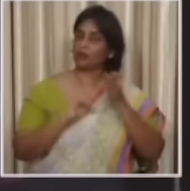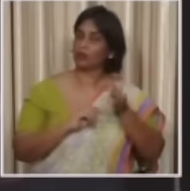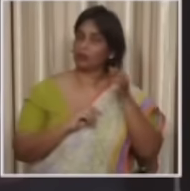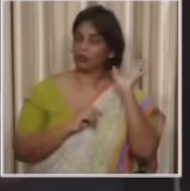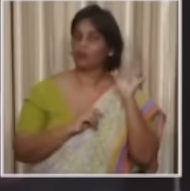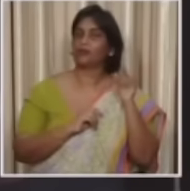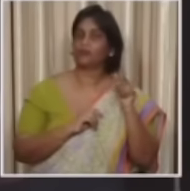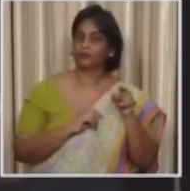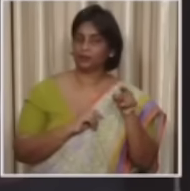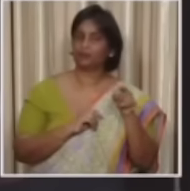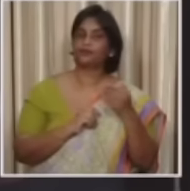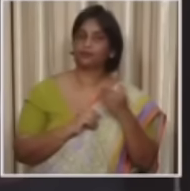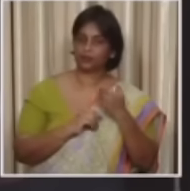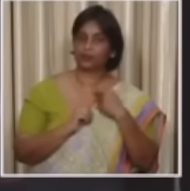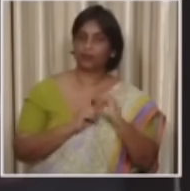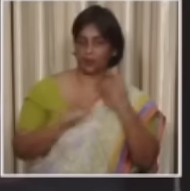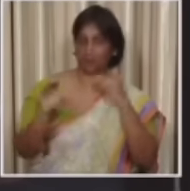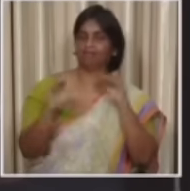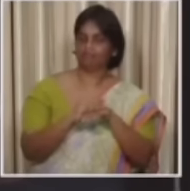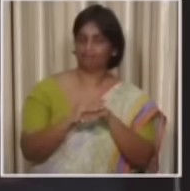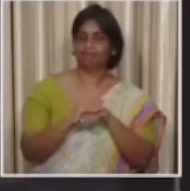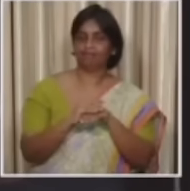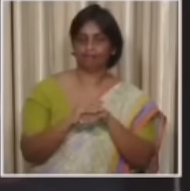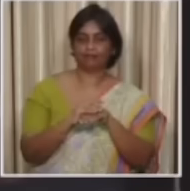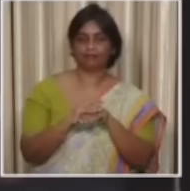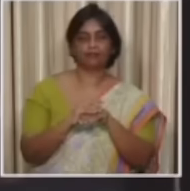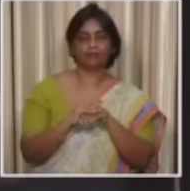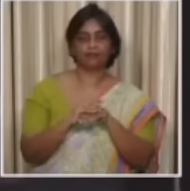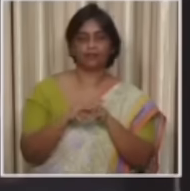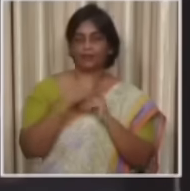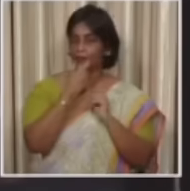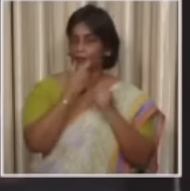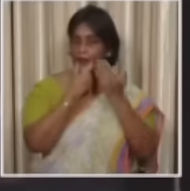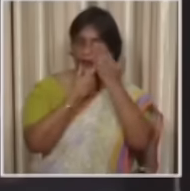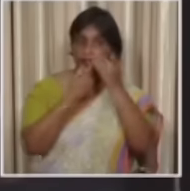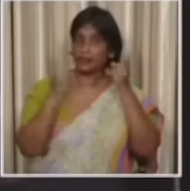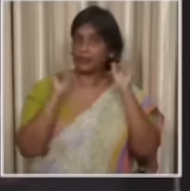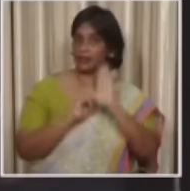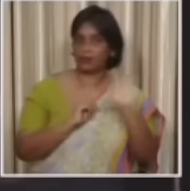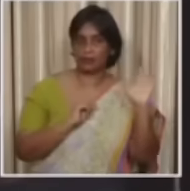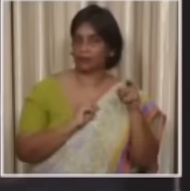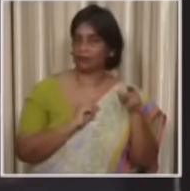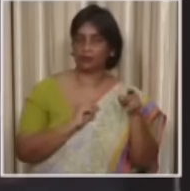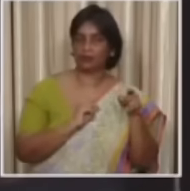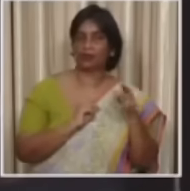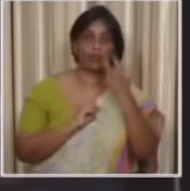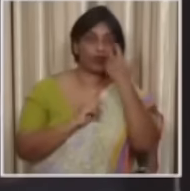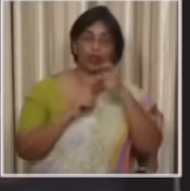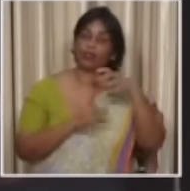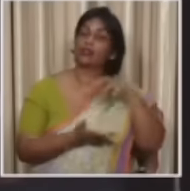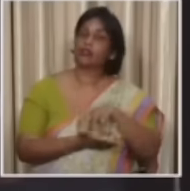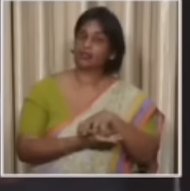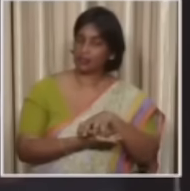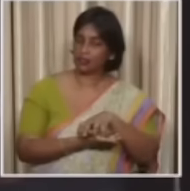සෙල්ලම් කරන්න එන්න එපා. මමත් කොහොම හරි පාර්ලිමේන්තු දෙනවා. ඈ කරුණා කළ සෙල්ලම් කරන්න ලෑස්ති වෙන්න එපා. කළුතර